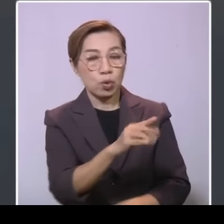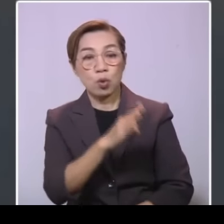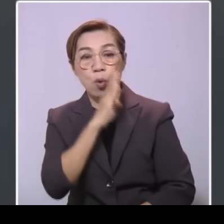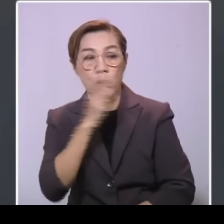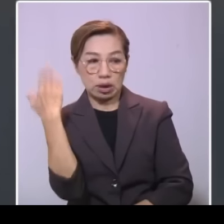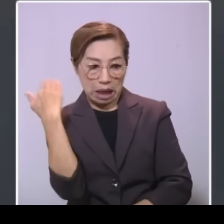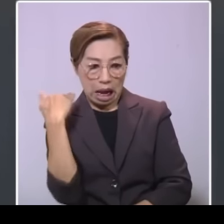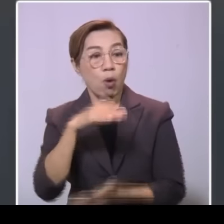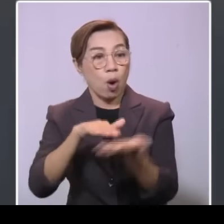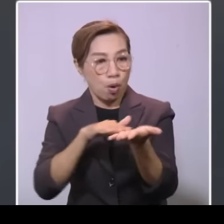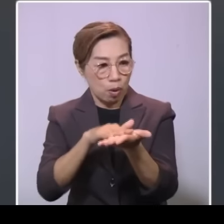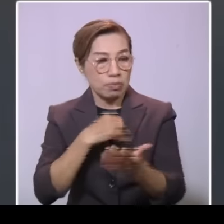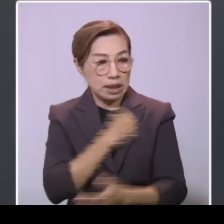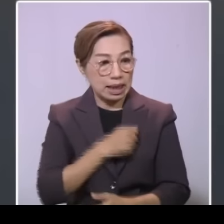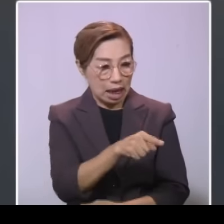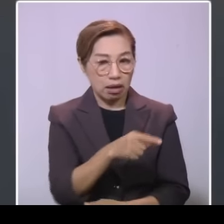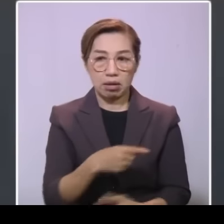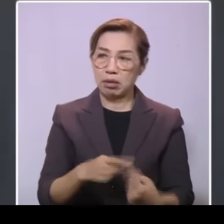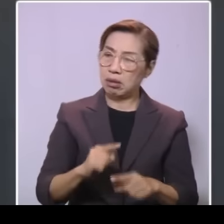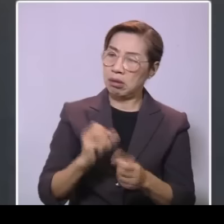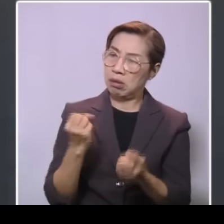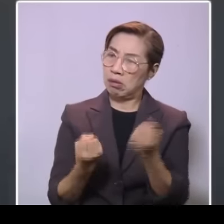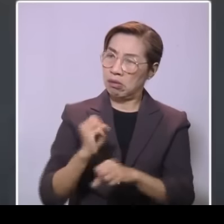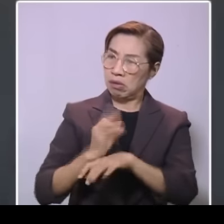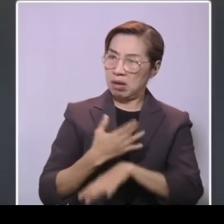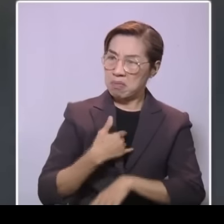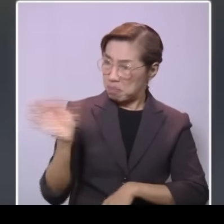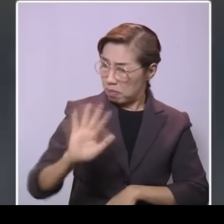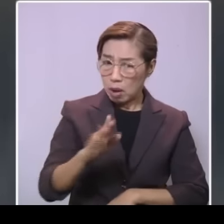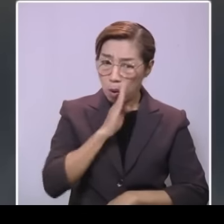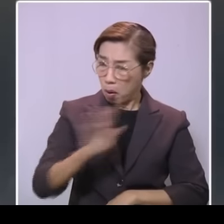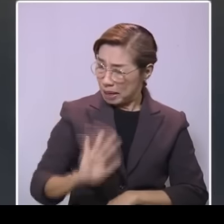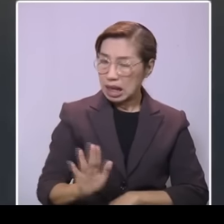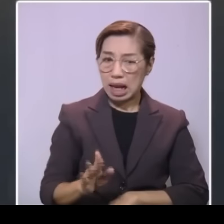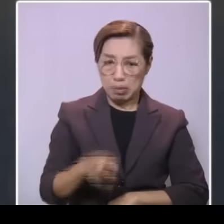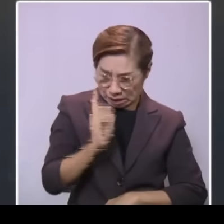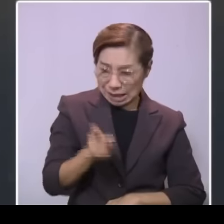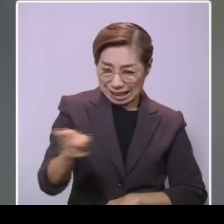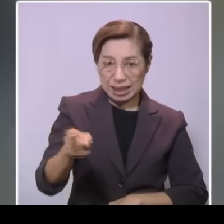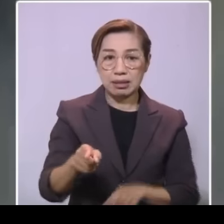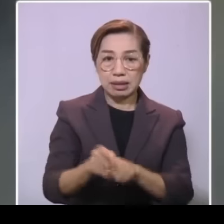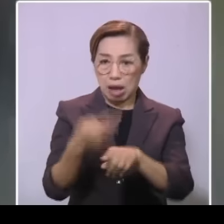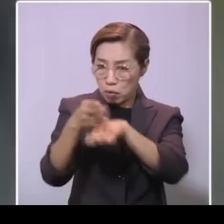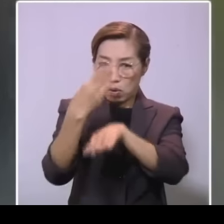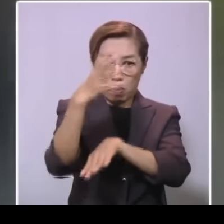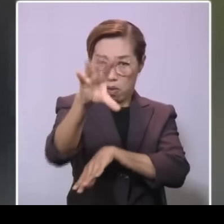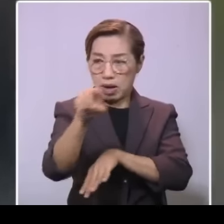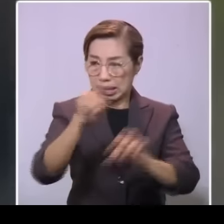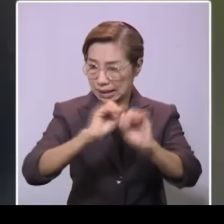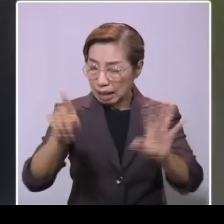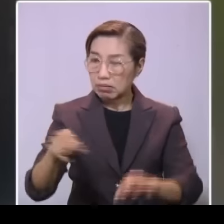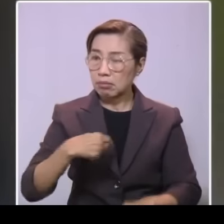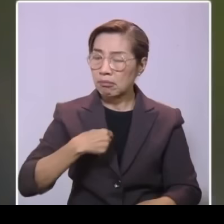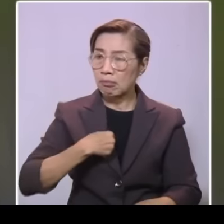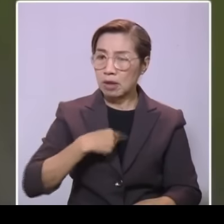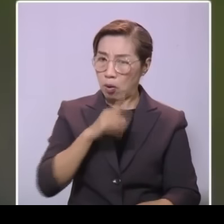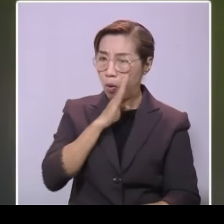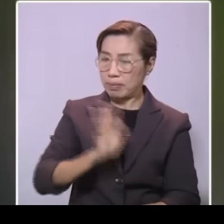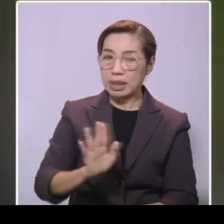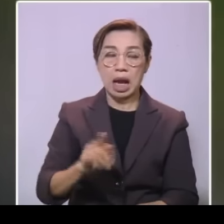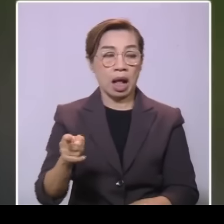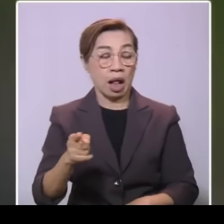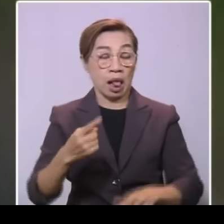เรื่องทั้งหมดนี่แหละเขาก็เลยบอกว่ามันไม่เป็นความจริงเพราะว่าความจริงมันคือสิ่งที่เกิดขึ้นตามคลิปกลายเป็นเรื่องใหญ่เรื่อง